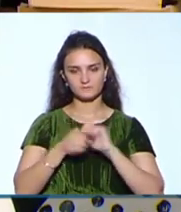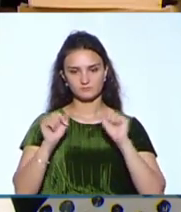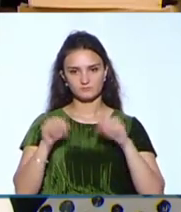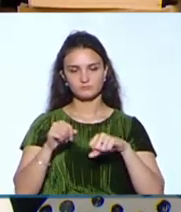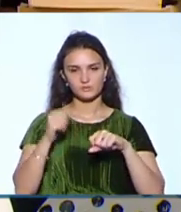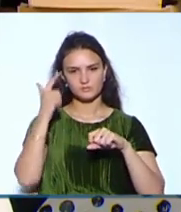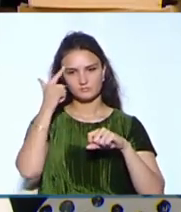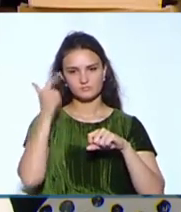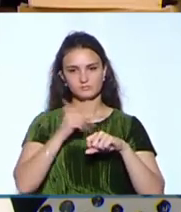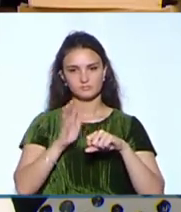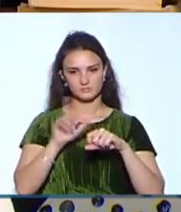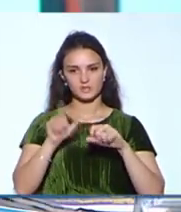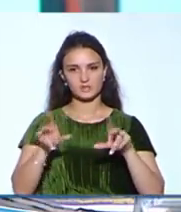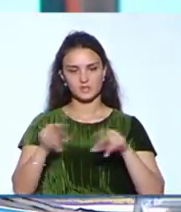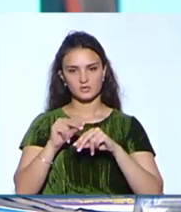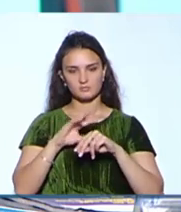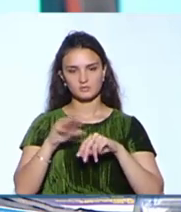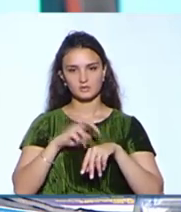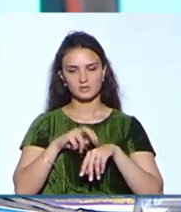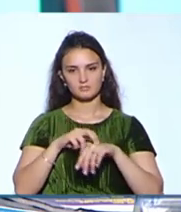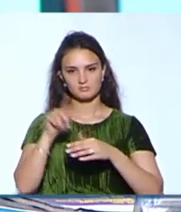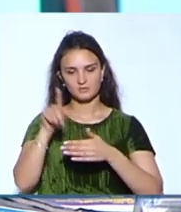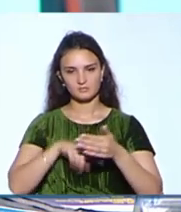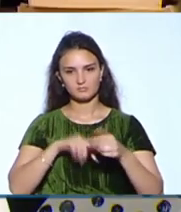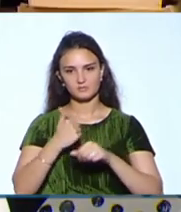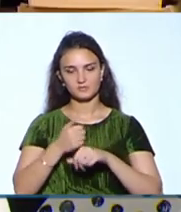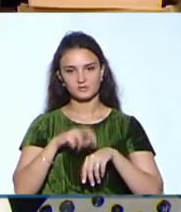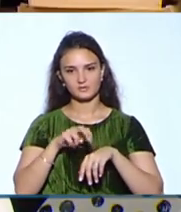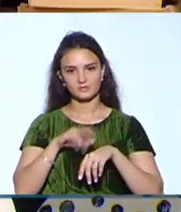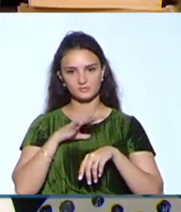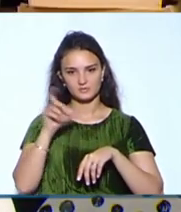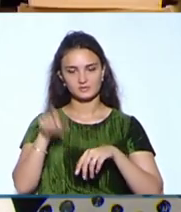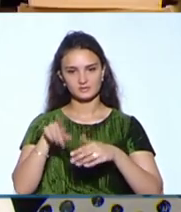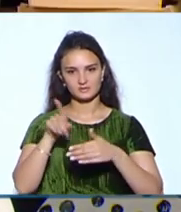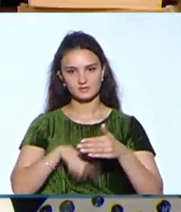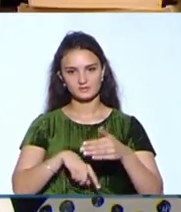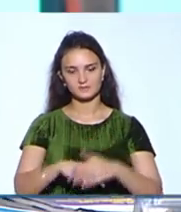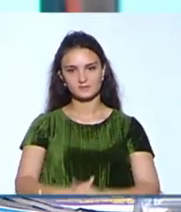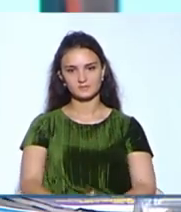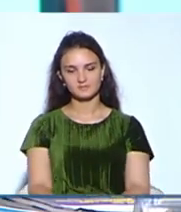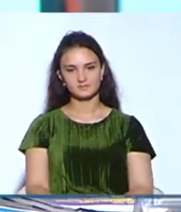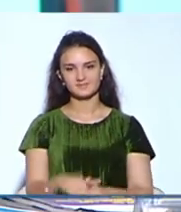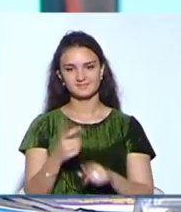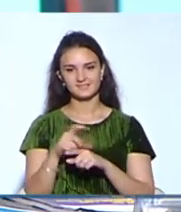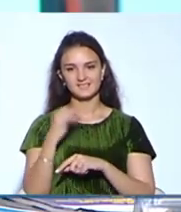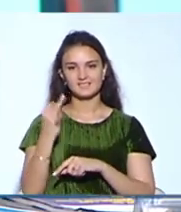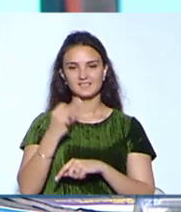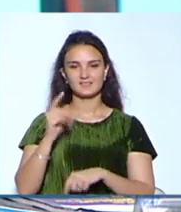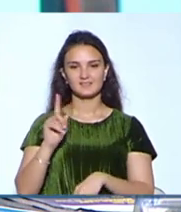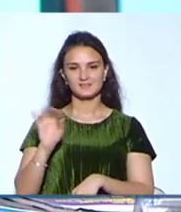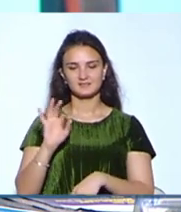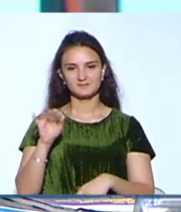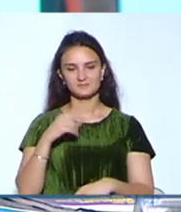შეიძლება უცოდინრობამ გადაგარჩინოს და მთლიანად ექიმს მიენდო, მთავარი ექიმი იყოს სანდო. ძალიან საინტერესო რამ